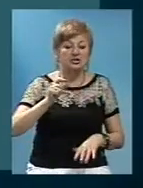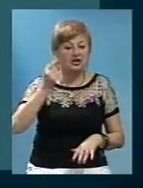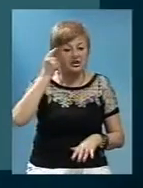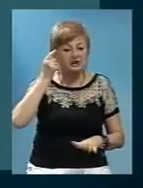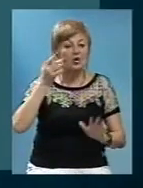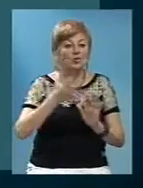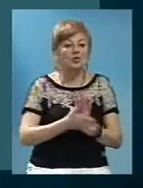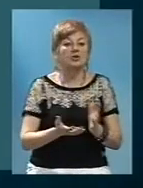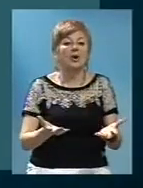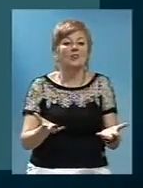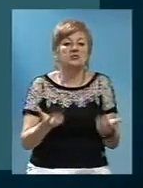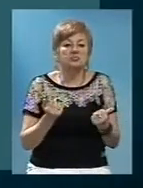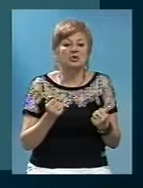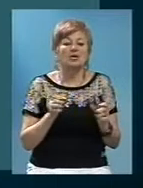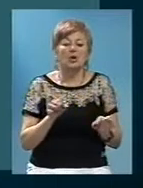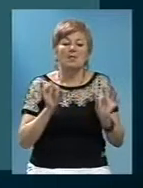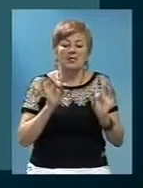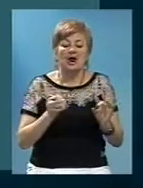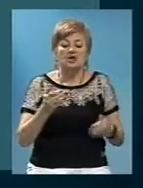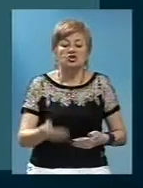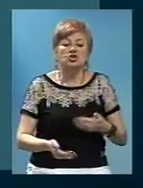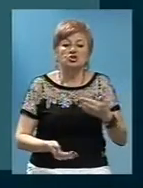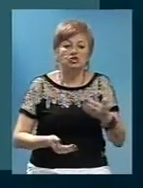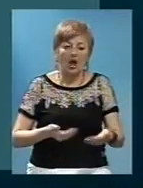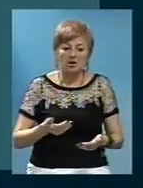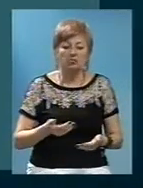сприймалося як логічний крок, як абсолютно